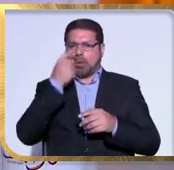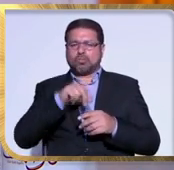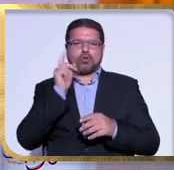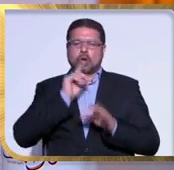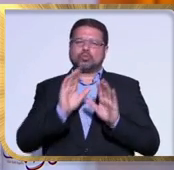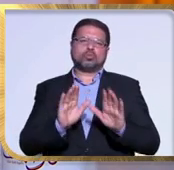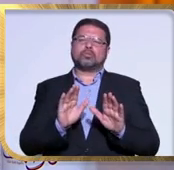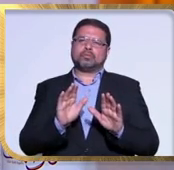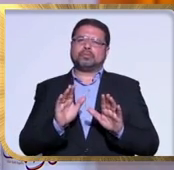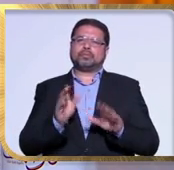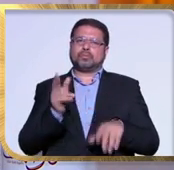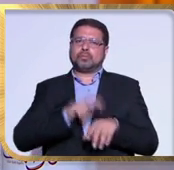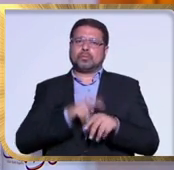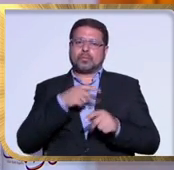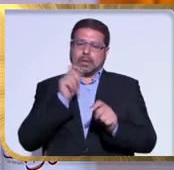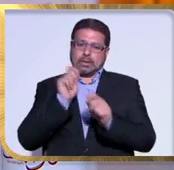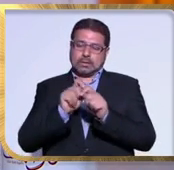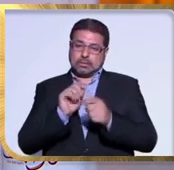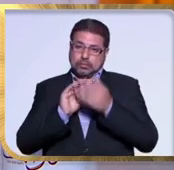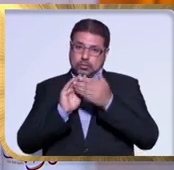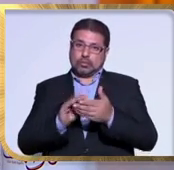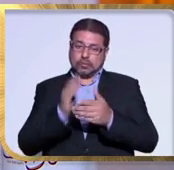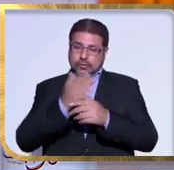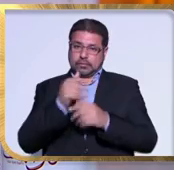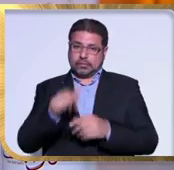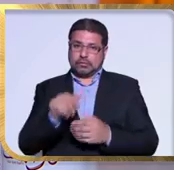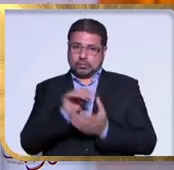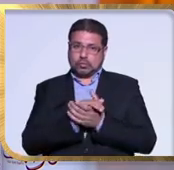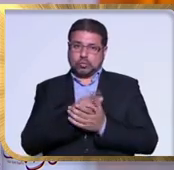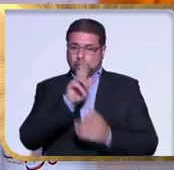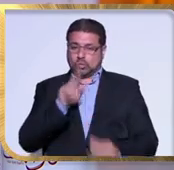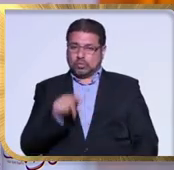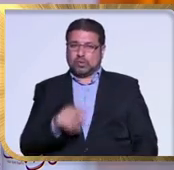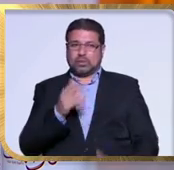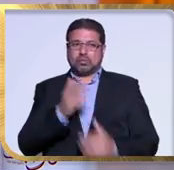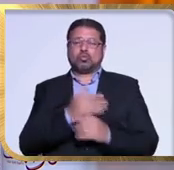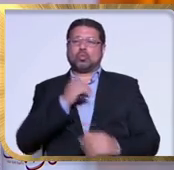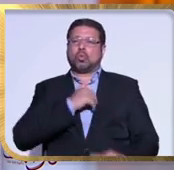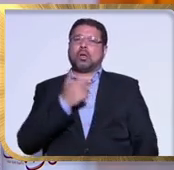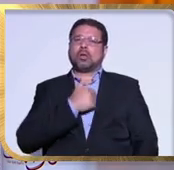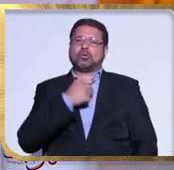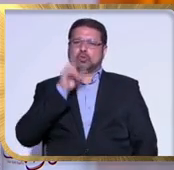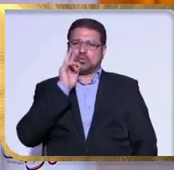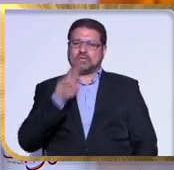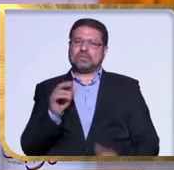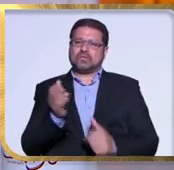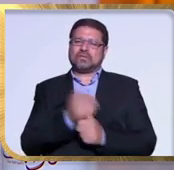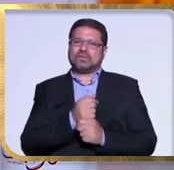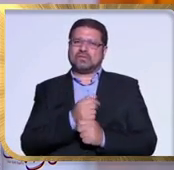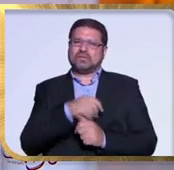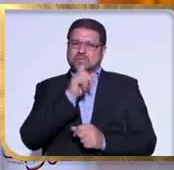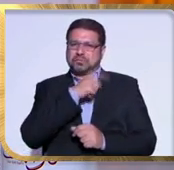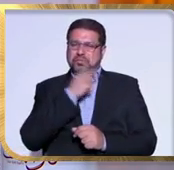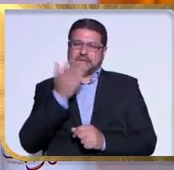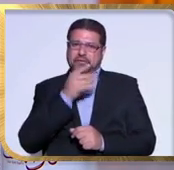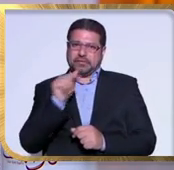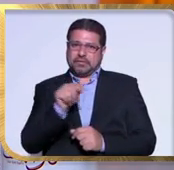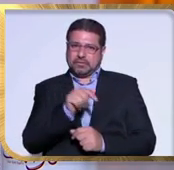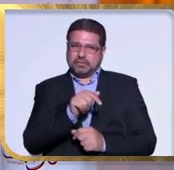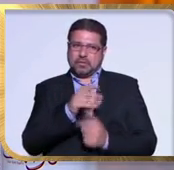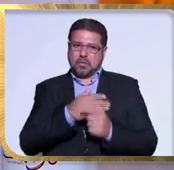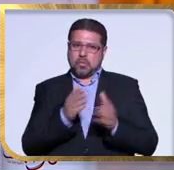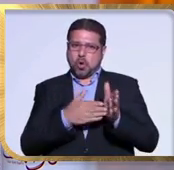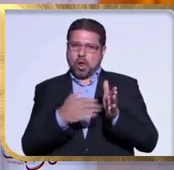حرام والنصيحه لما نيجي نقدمها يا صاحبه السؤال مش عشان انا شفت الزوج بيرتك شيء او